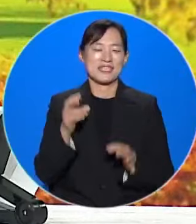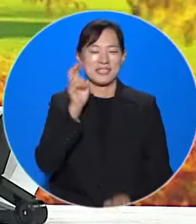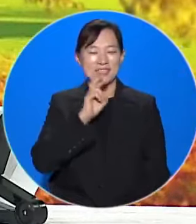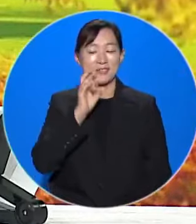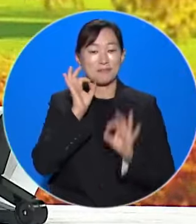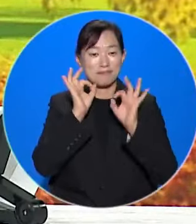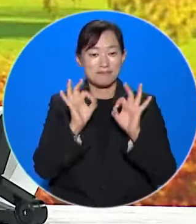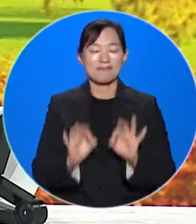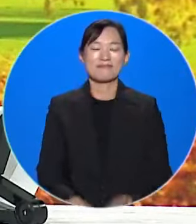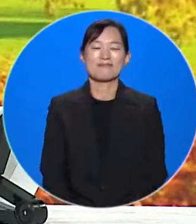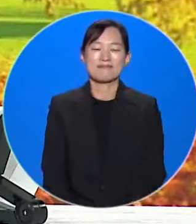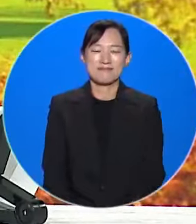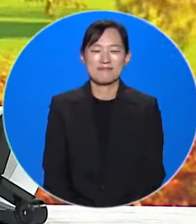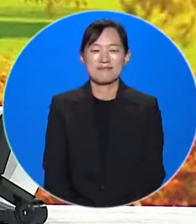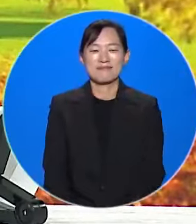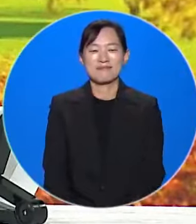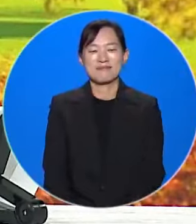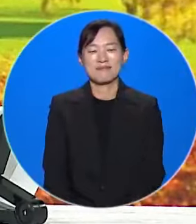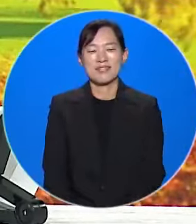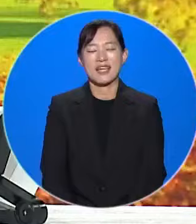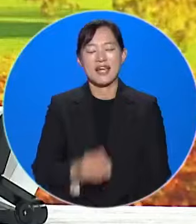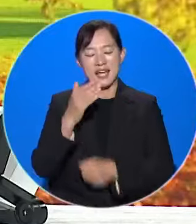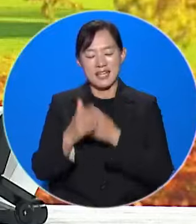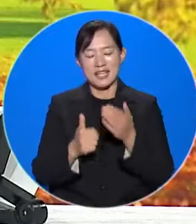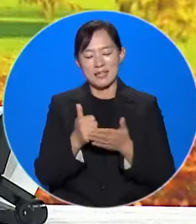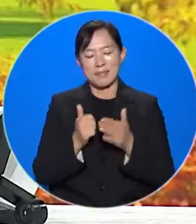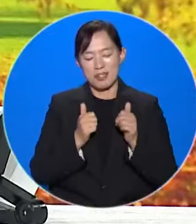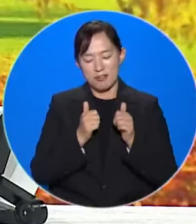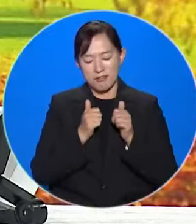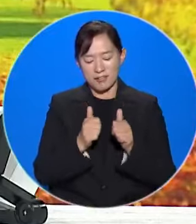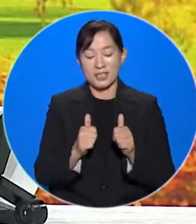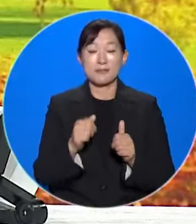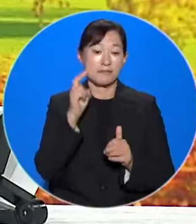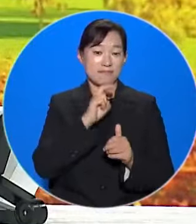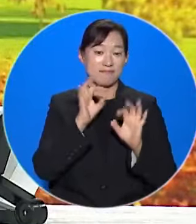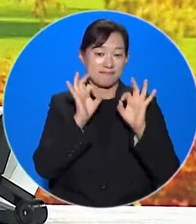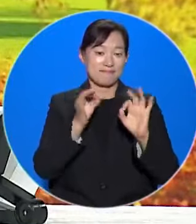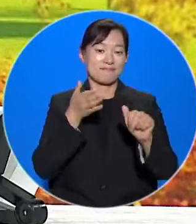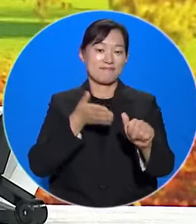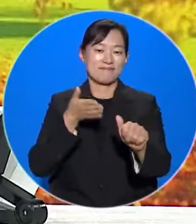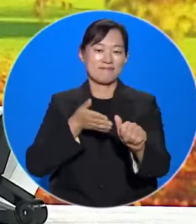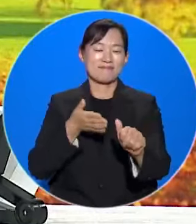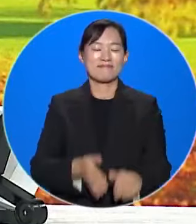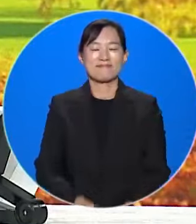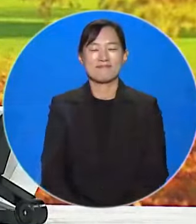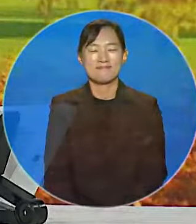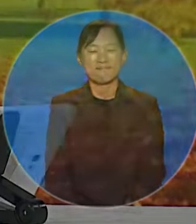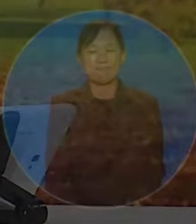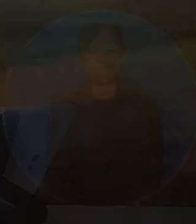찬양 한 곡 듣고 이어가겠습니다. 하나님의 열심이라는 찬양입니다.